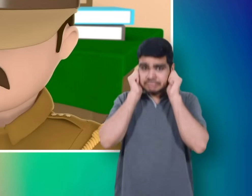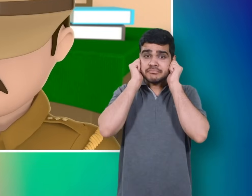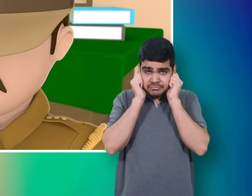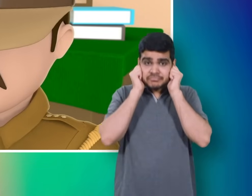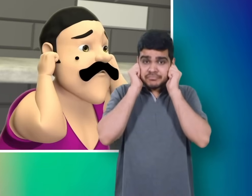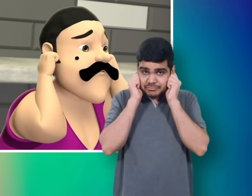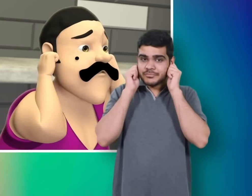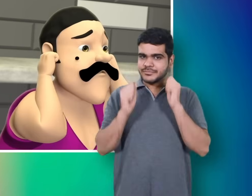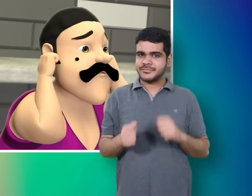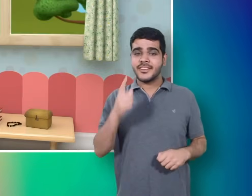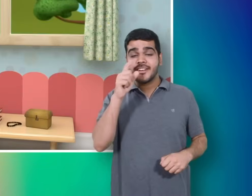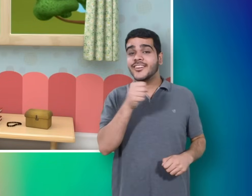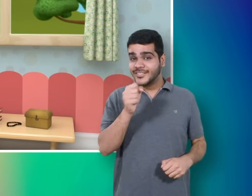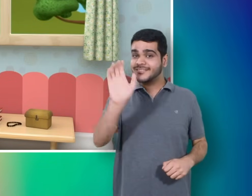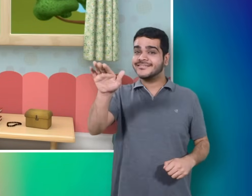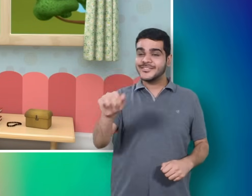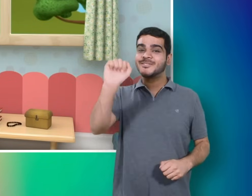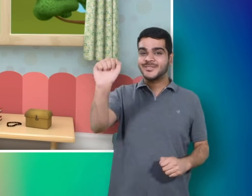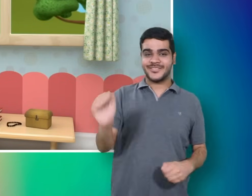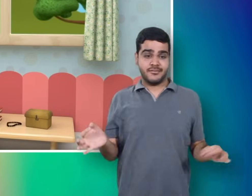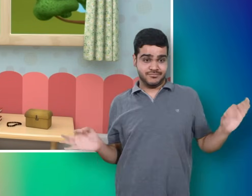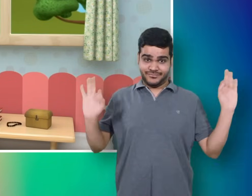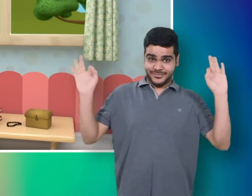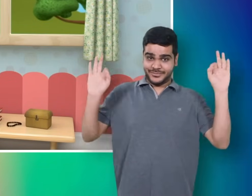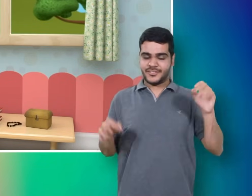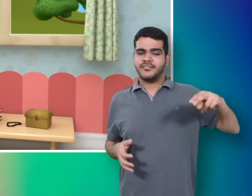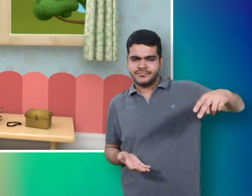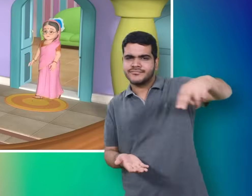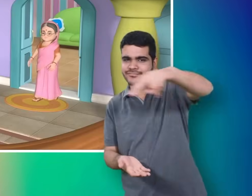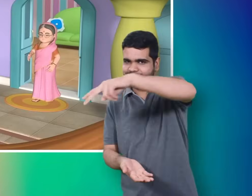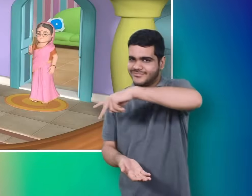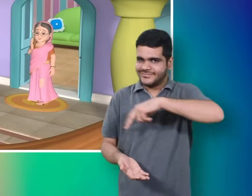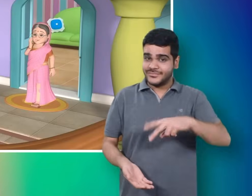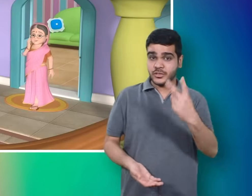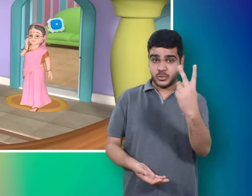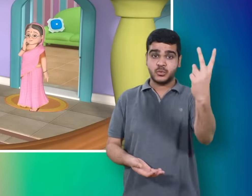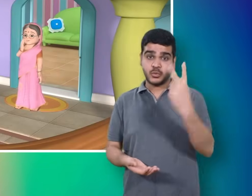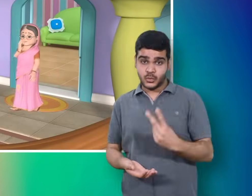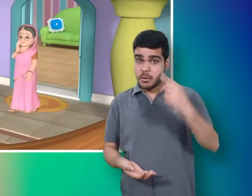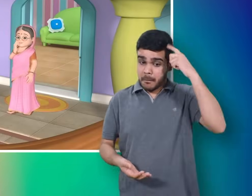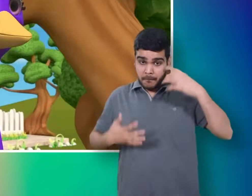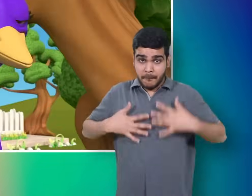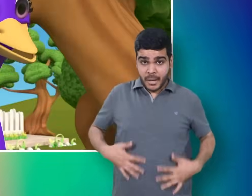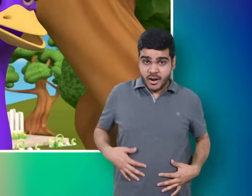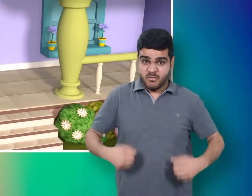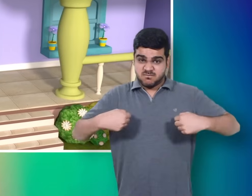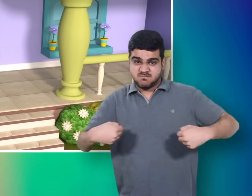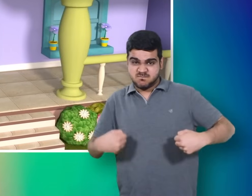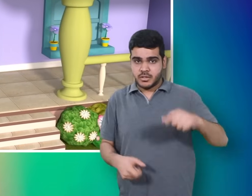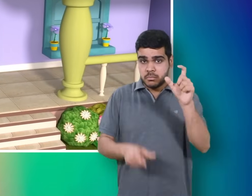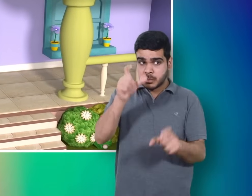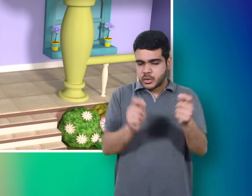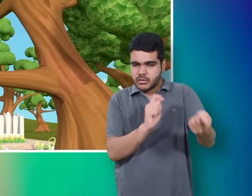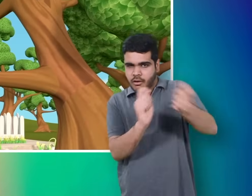छोटे थानेदार ने। नानी तेरी मोरनी को चोर ले गए, काले